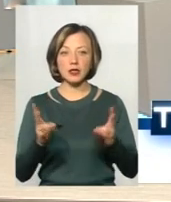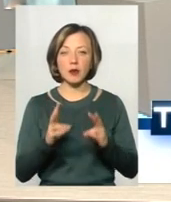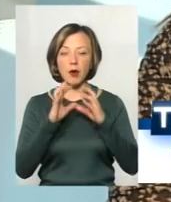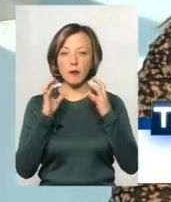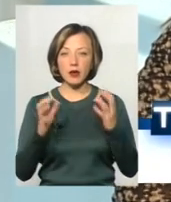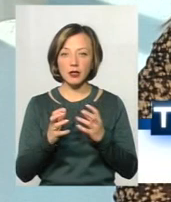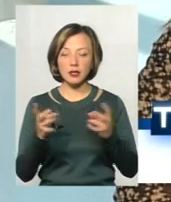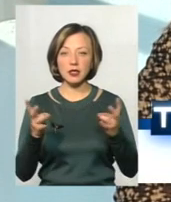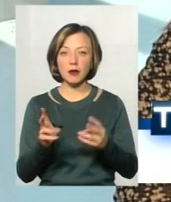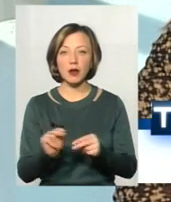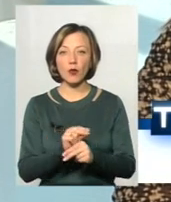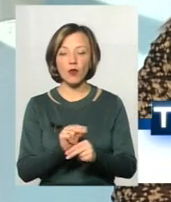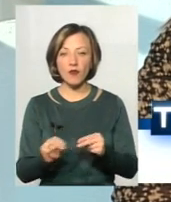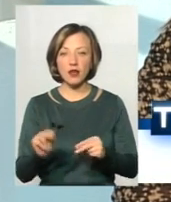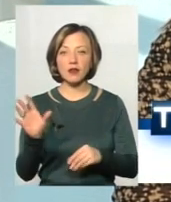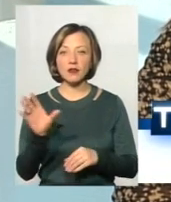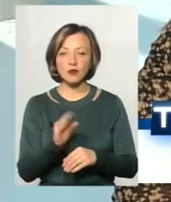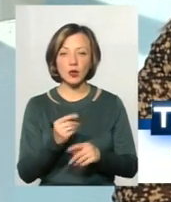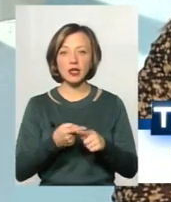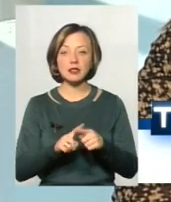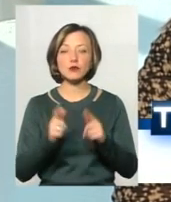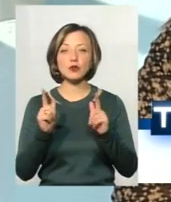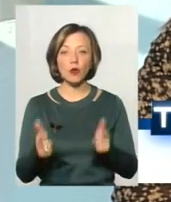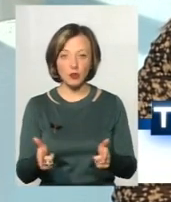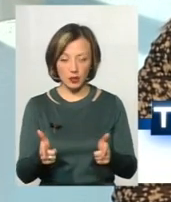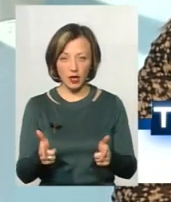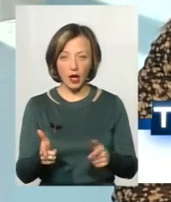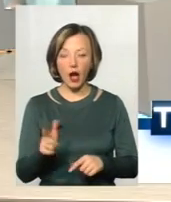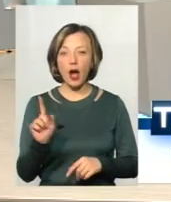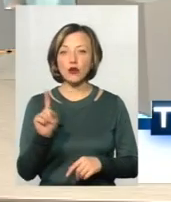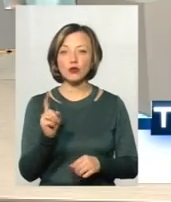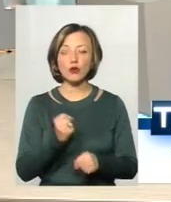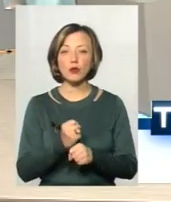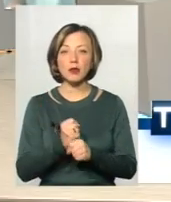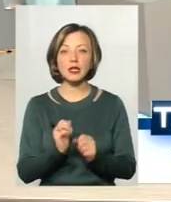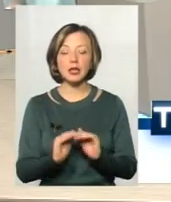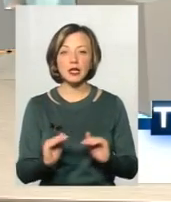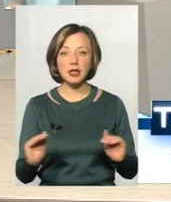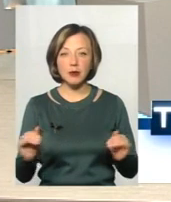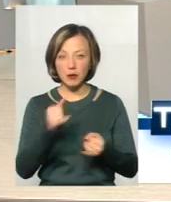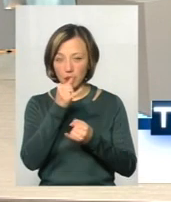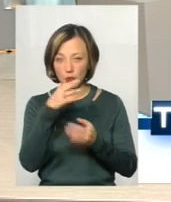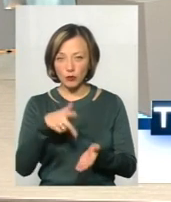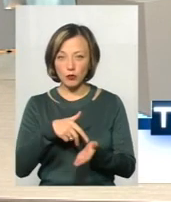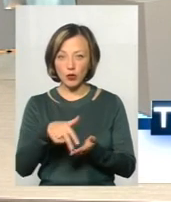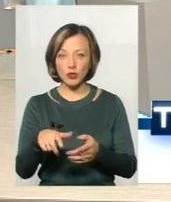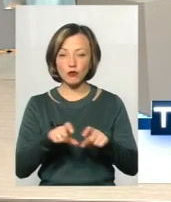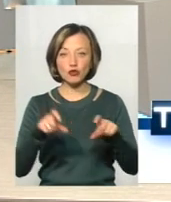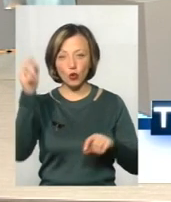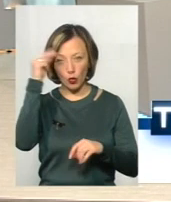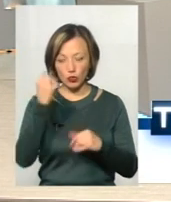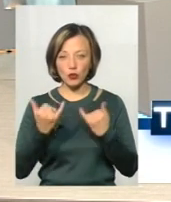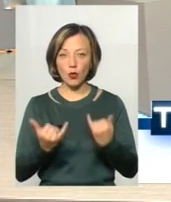берегти, треба лікувати. Все, я з цим згодний. А що робити дітям, які не можуть пройти в школу